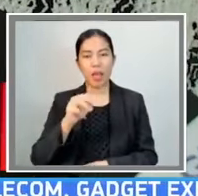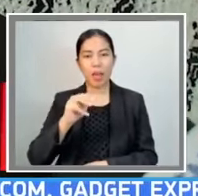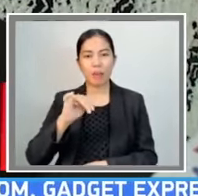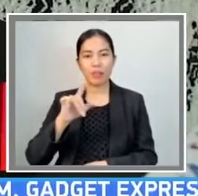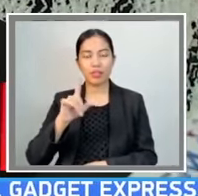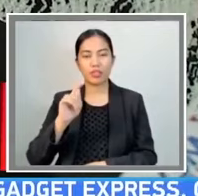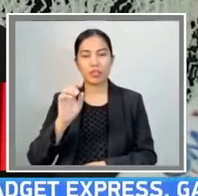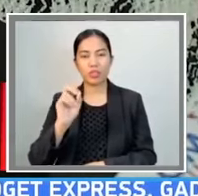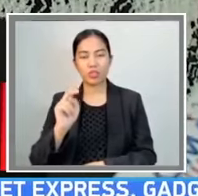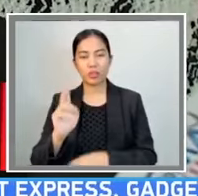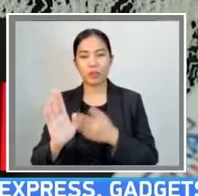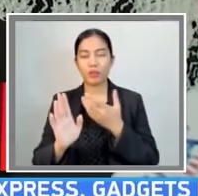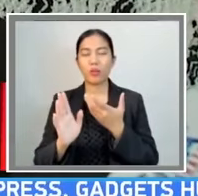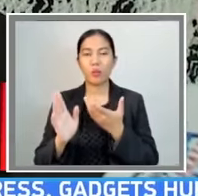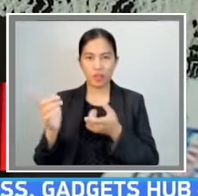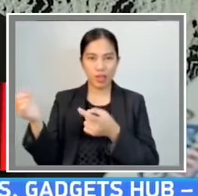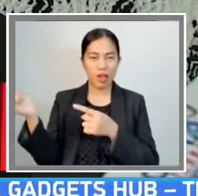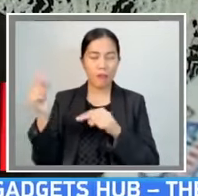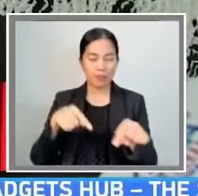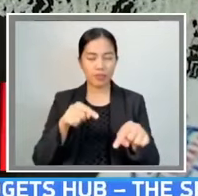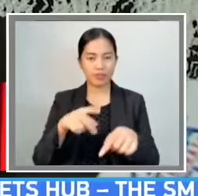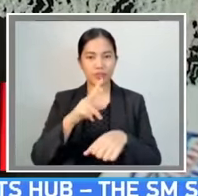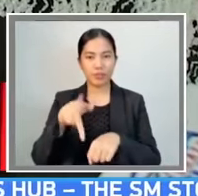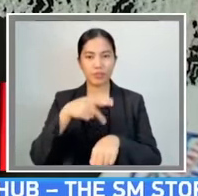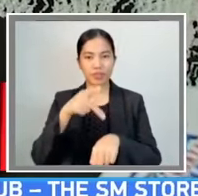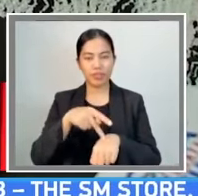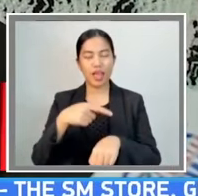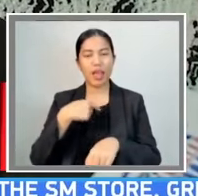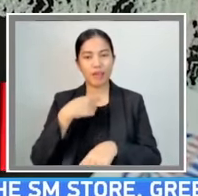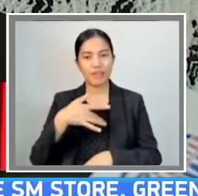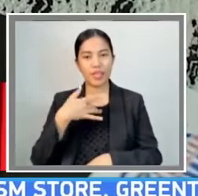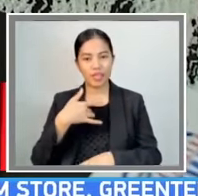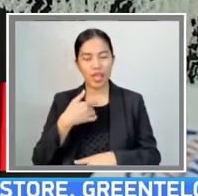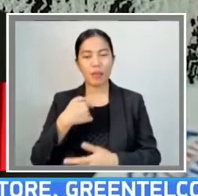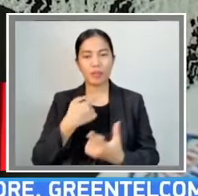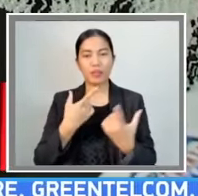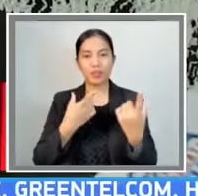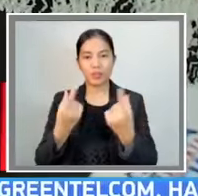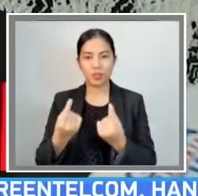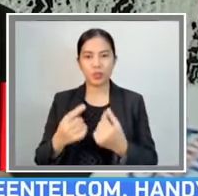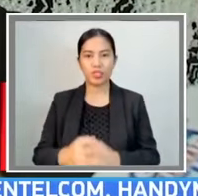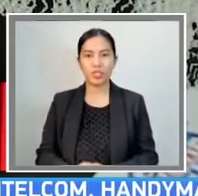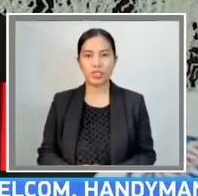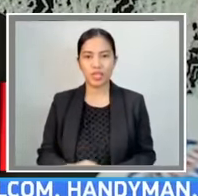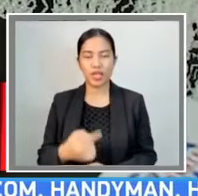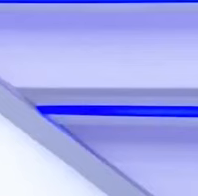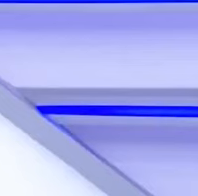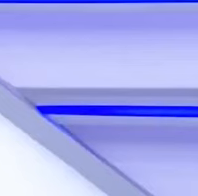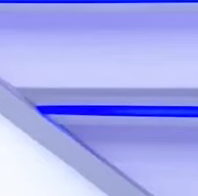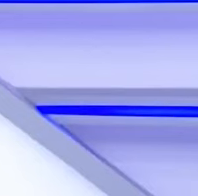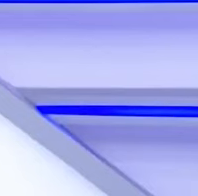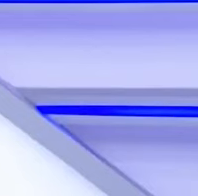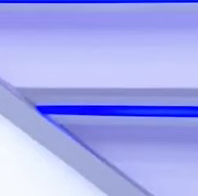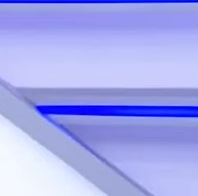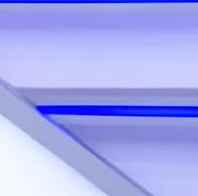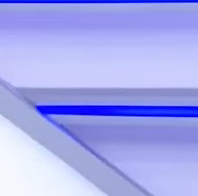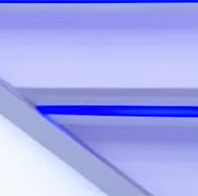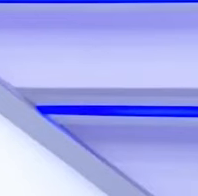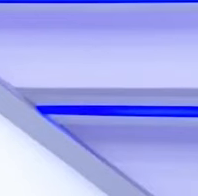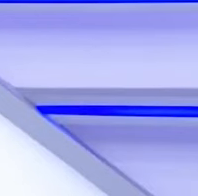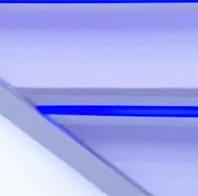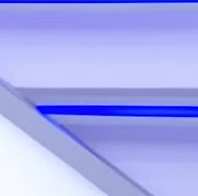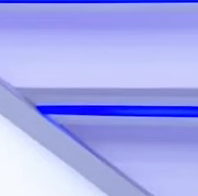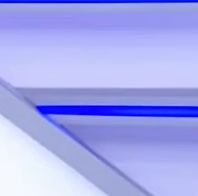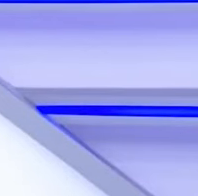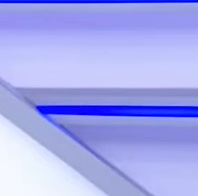and I had a feeling that I'm gonna do it. I think I already claimed it. Balita ko, may